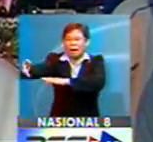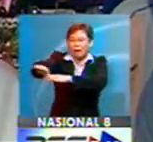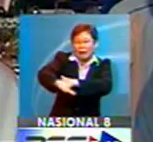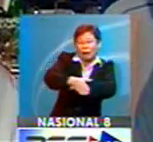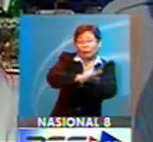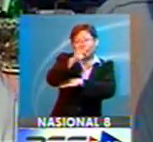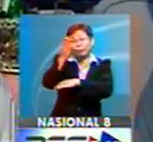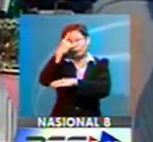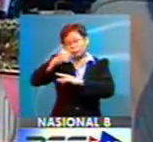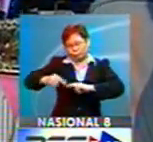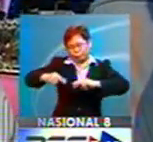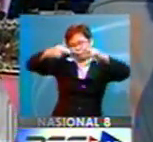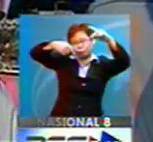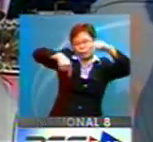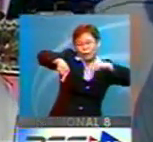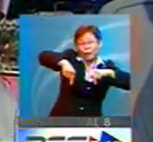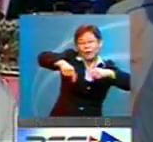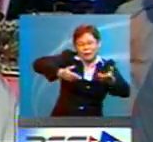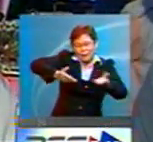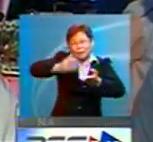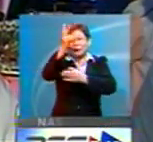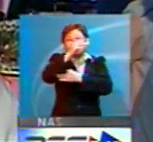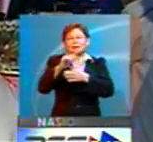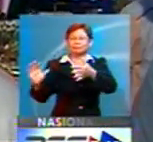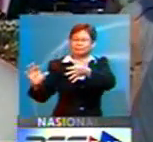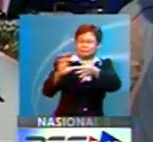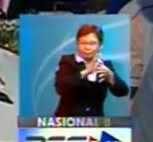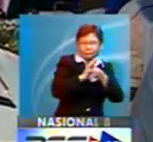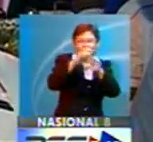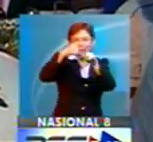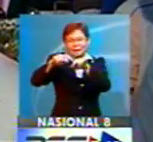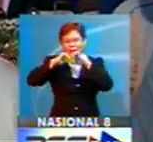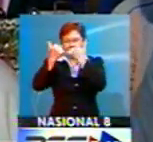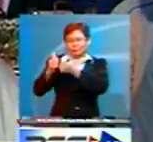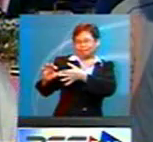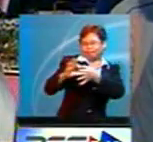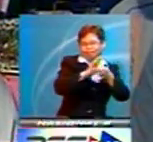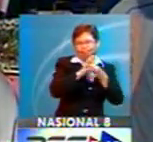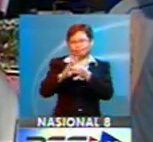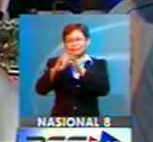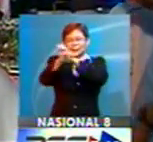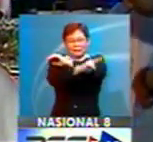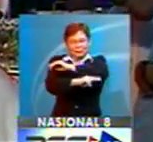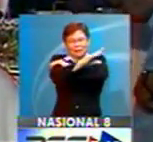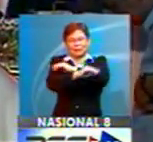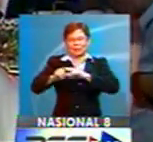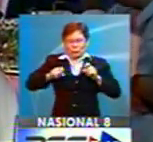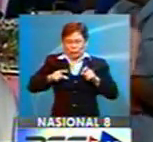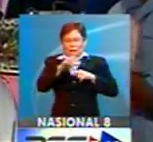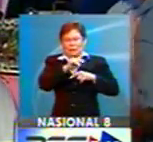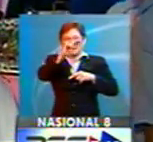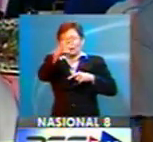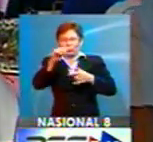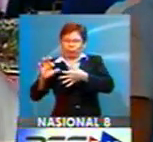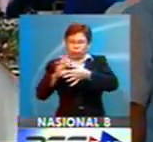bagi meningkatkan kualiti perkhidmatan kerajaan melalui kerjasama strategik antara pelbagai agensi kerajaan, negeri dan juga swasta serta